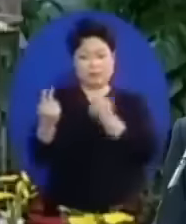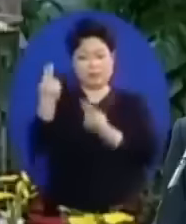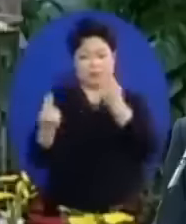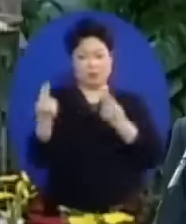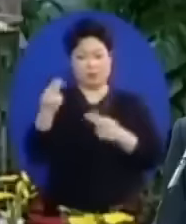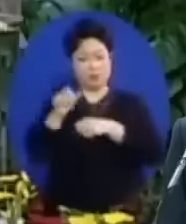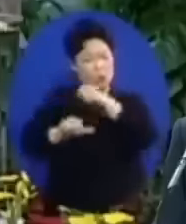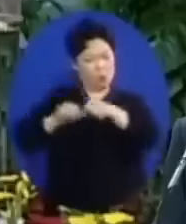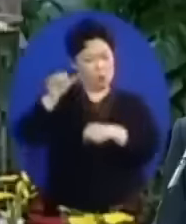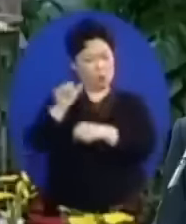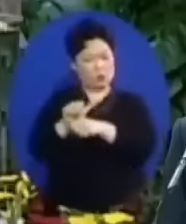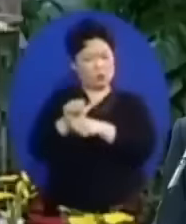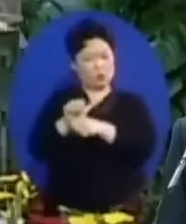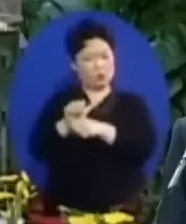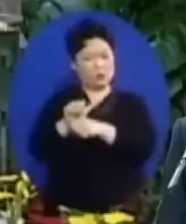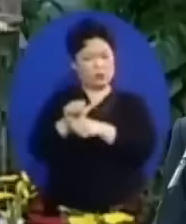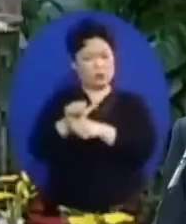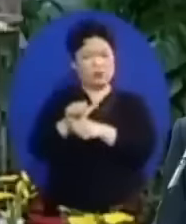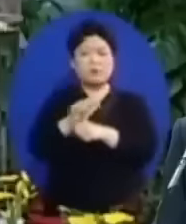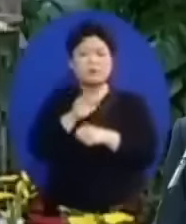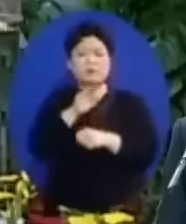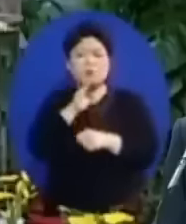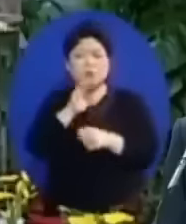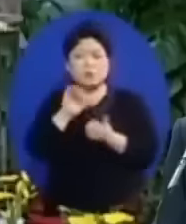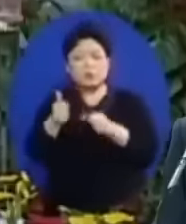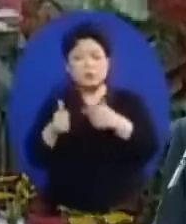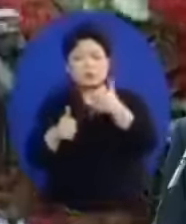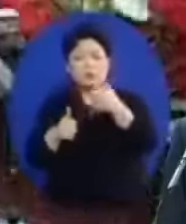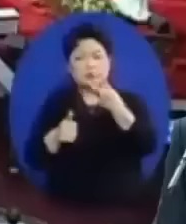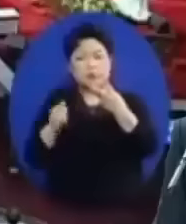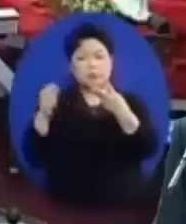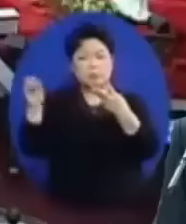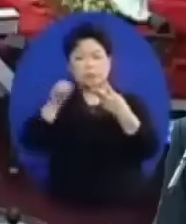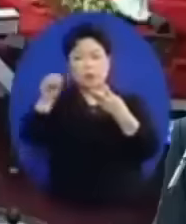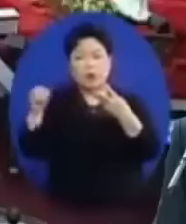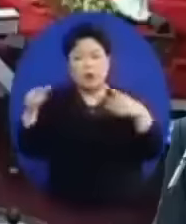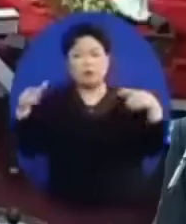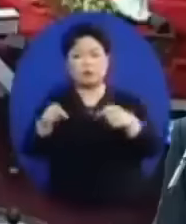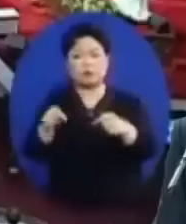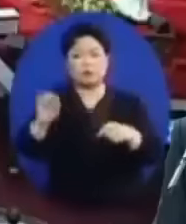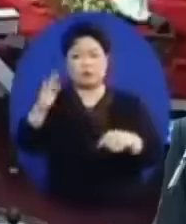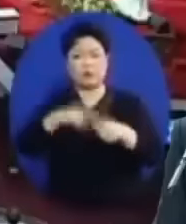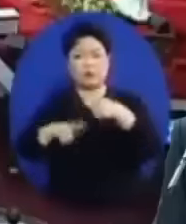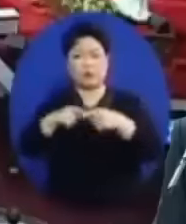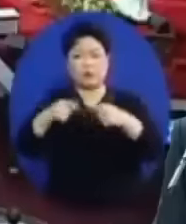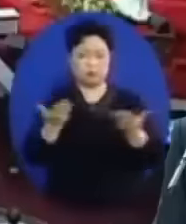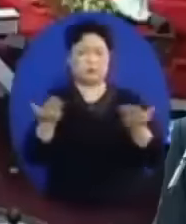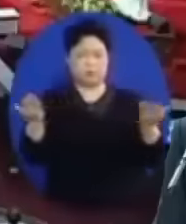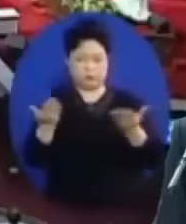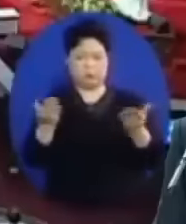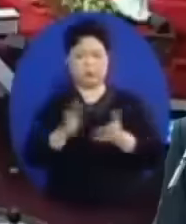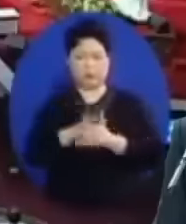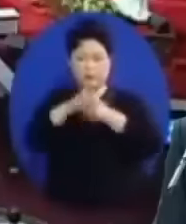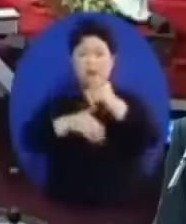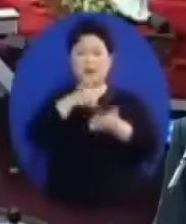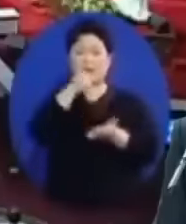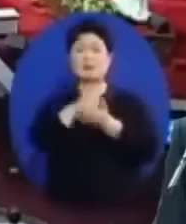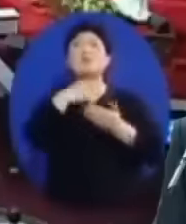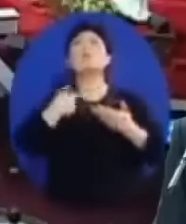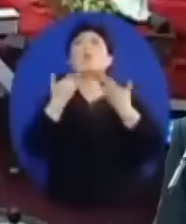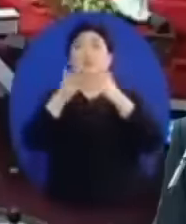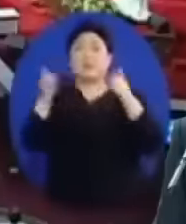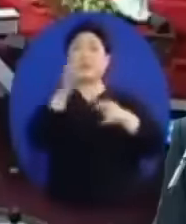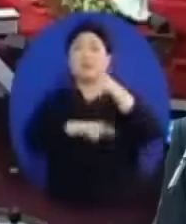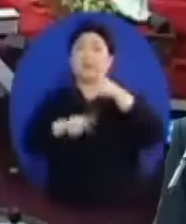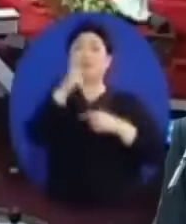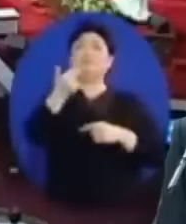향후 5년간 죽을 확률이 63%나 줄어든다는 놀라운 결과를 발견했습니다. 하나님이 봉사하는 사람은